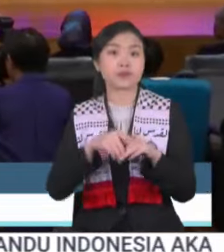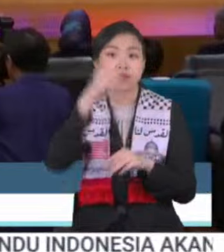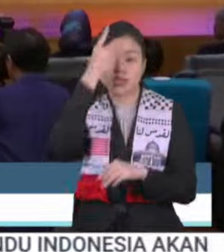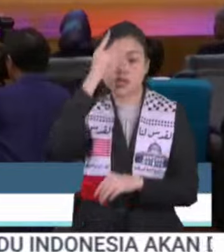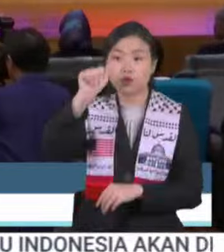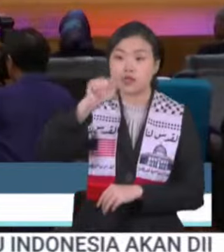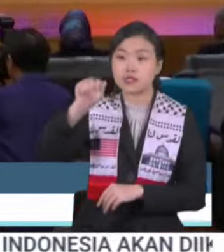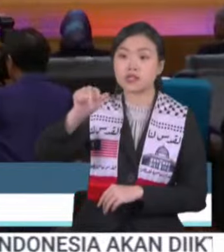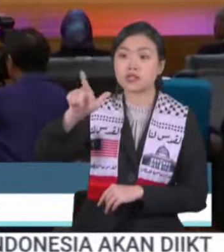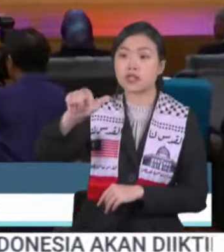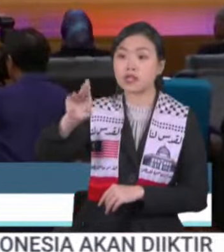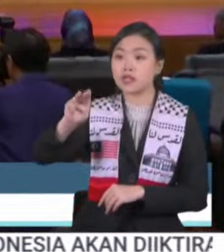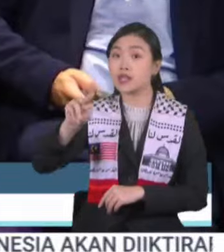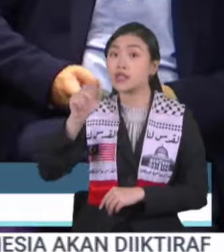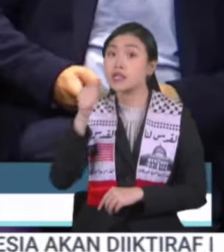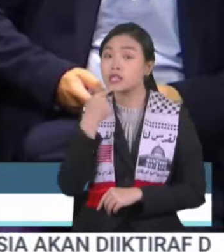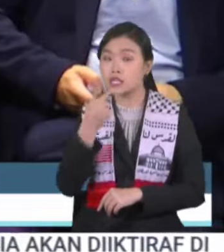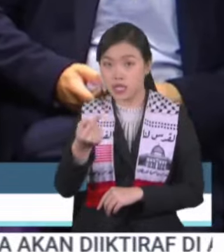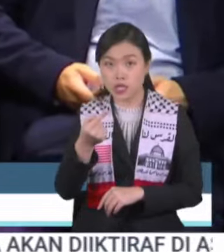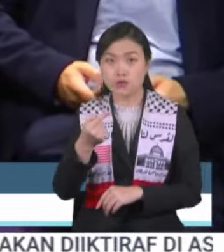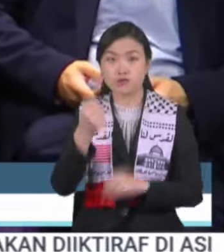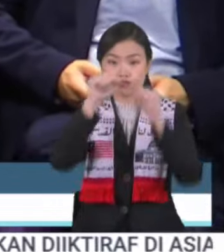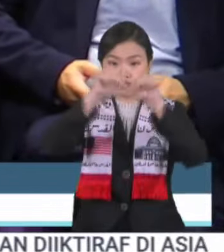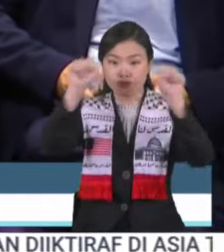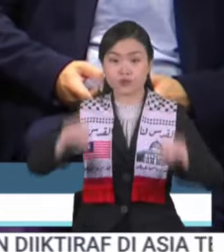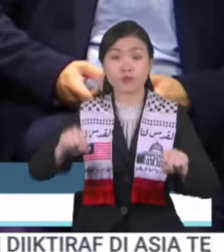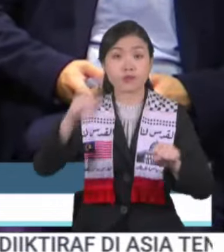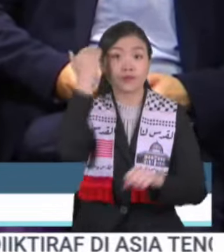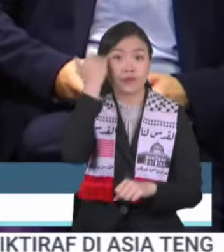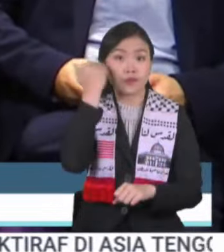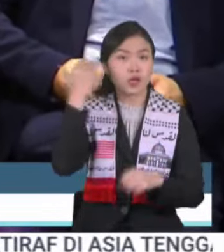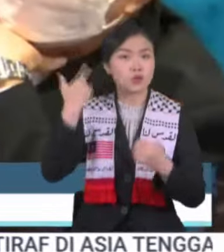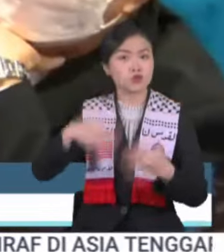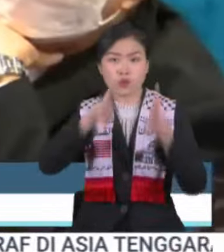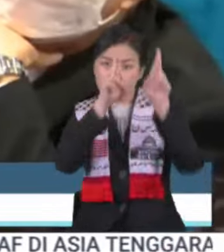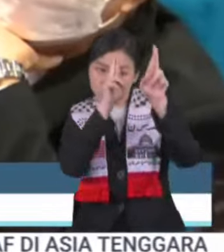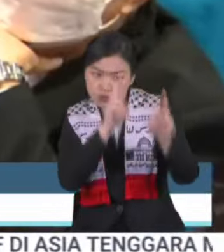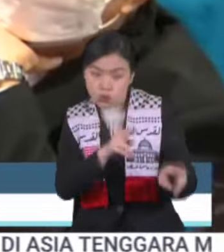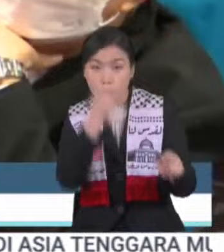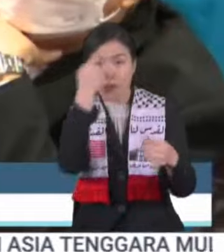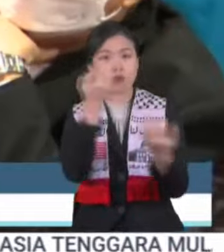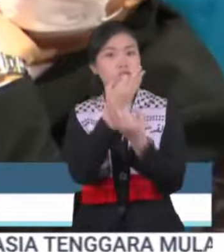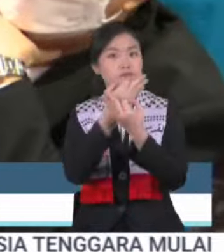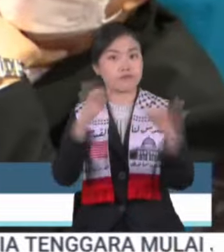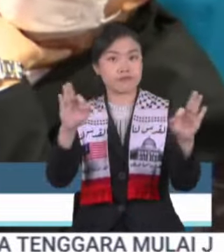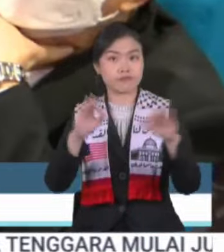Said. Jelasnya, sistem kehakiman Malaysia dihormati sejak sekian lama kerana kebebasannya.